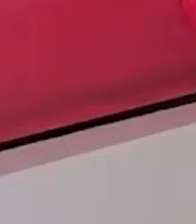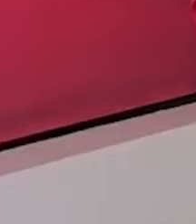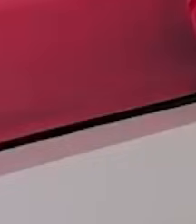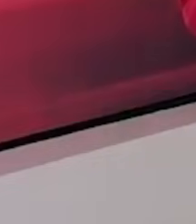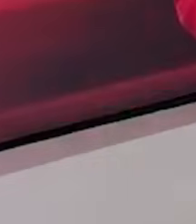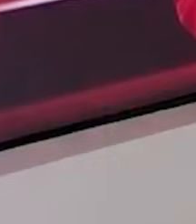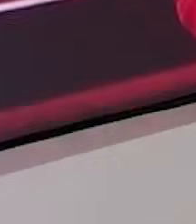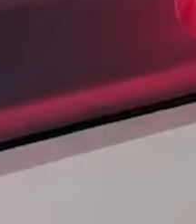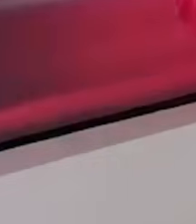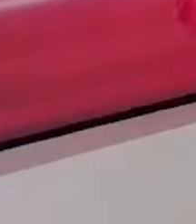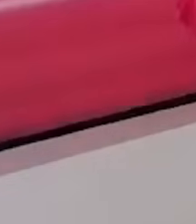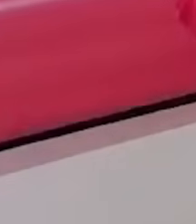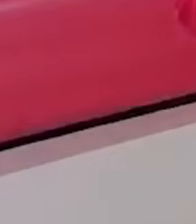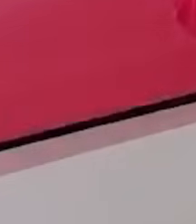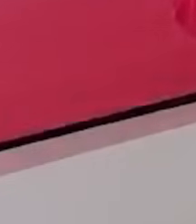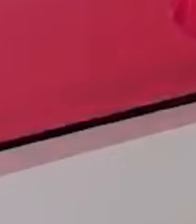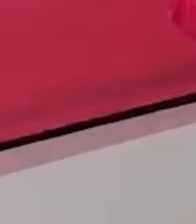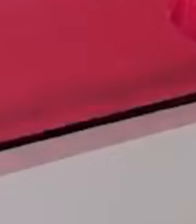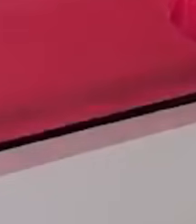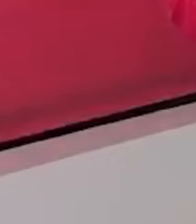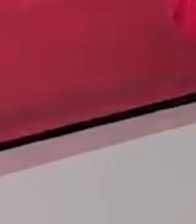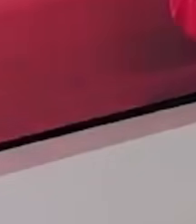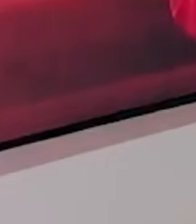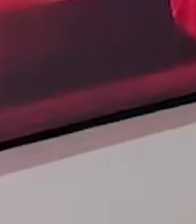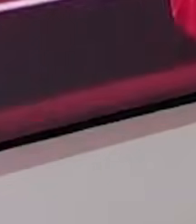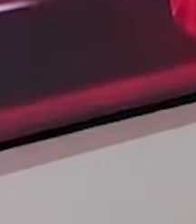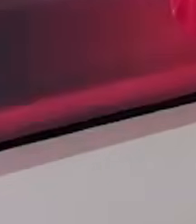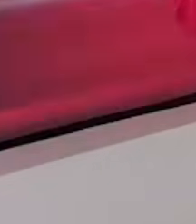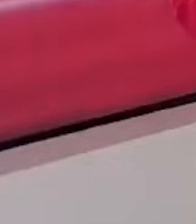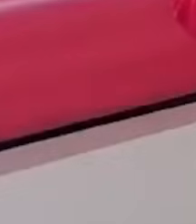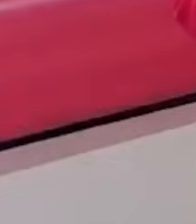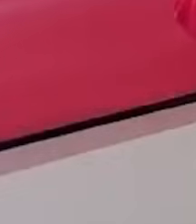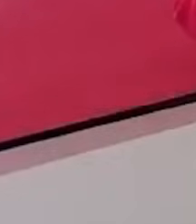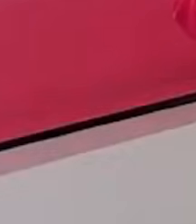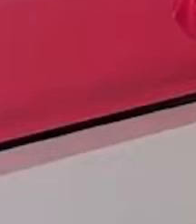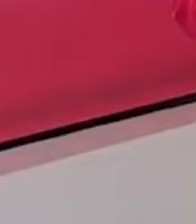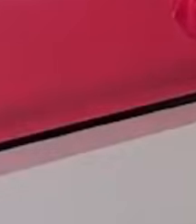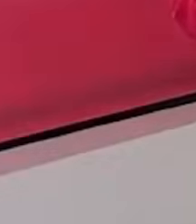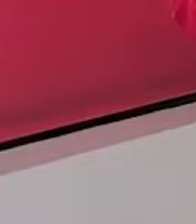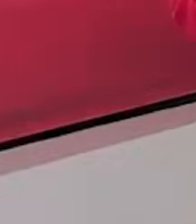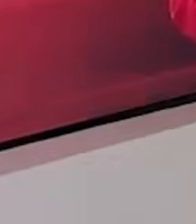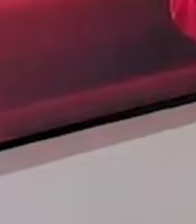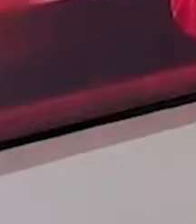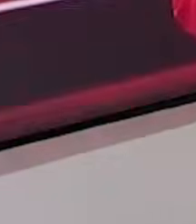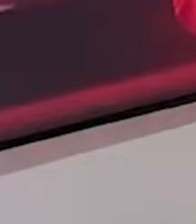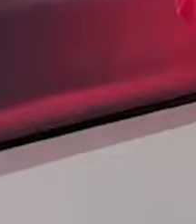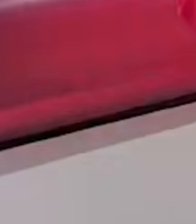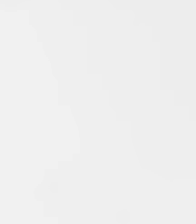kapuso abroad subaybayan niyo po kami sa GMA Pinoy TV at sa www.gmanews.tv